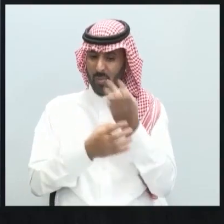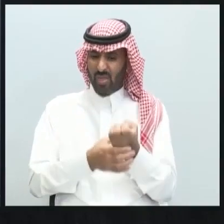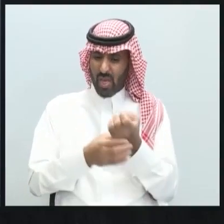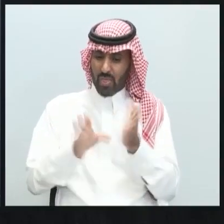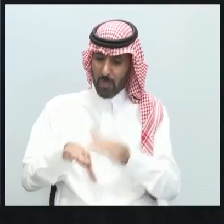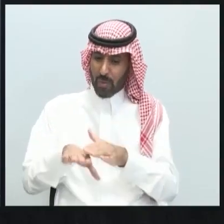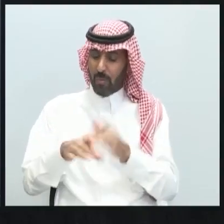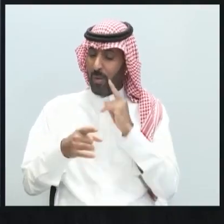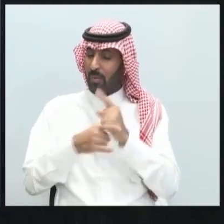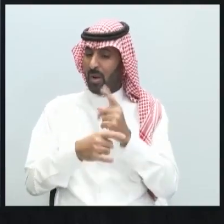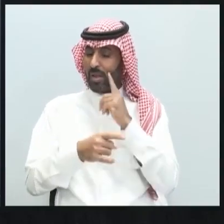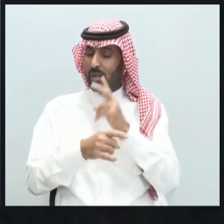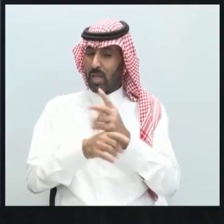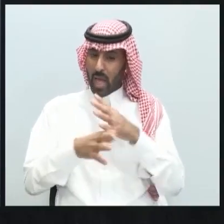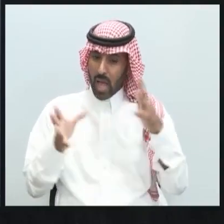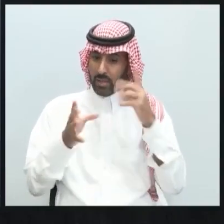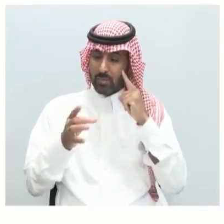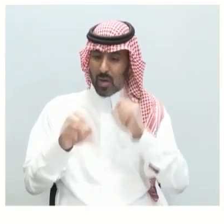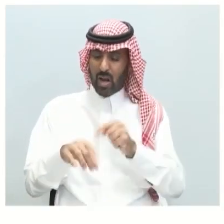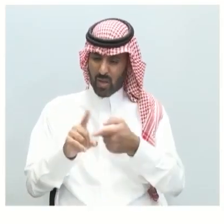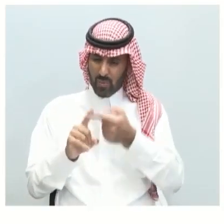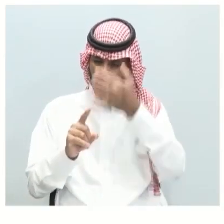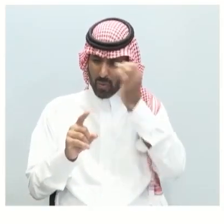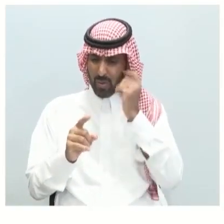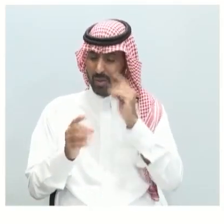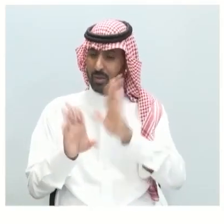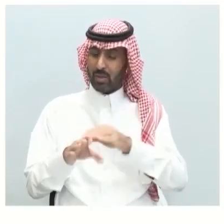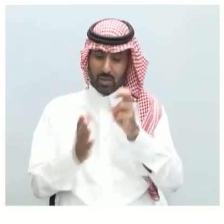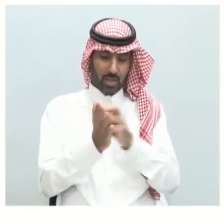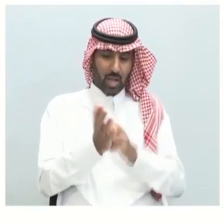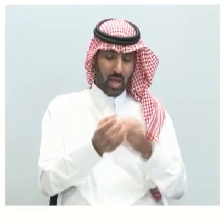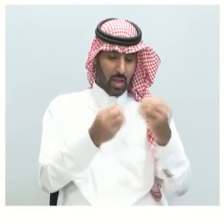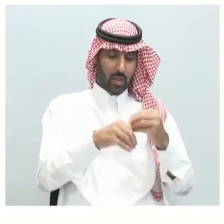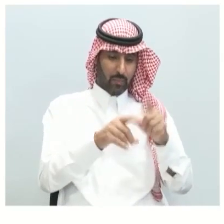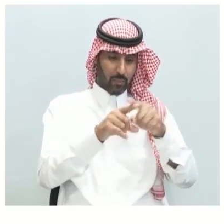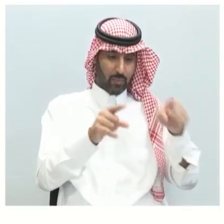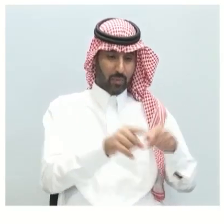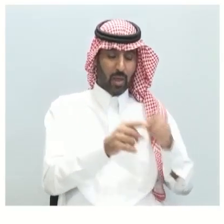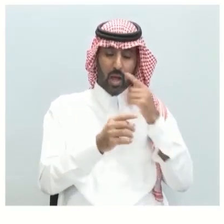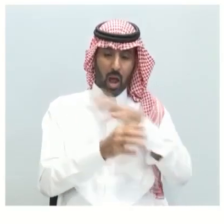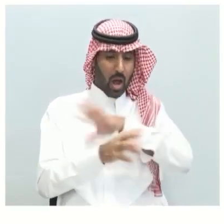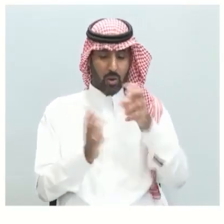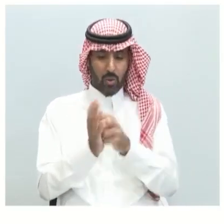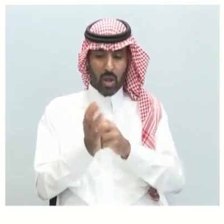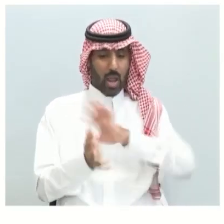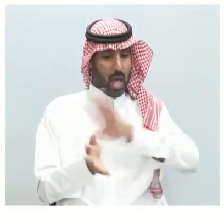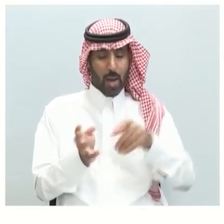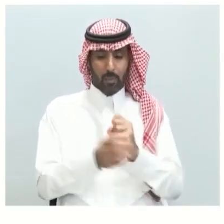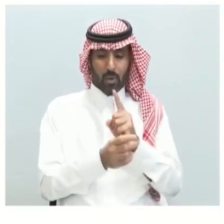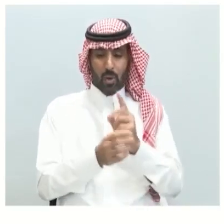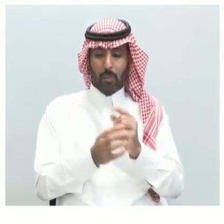الحجم مره درجه الحراره الان مقارنه بين القوانين جميعها باضافه اليها كذلك القانون العام للغازات